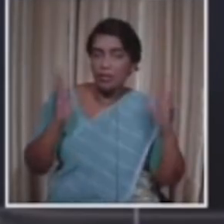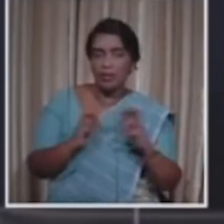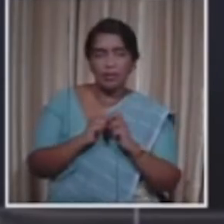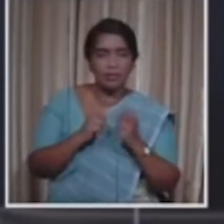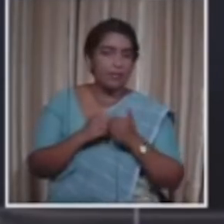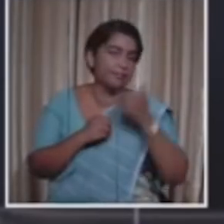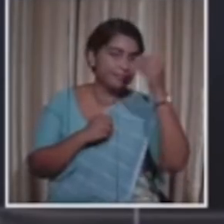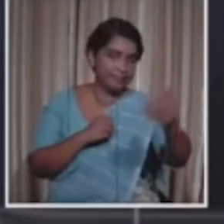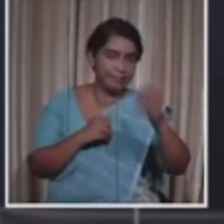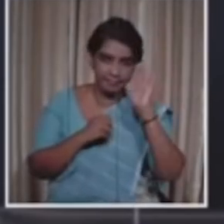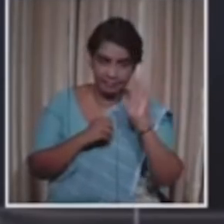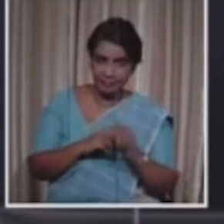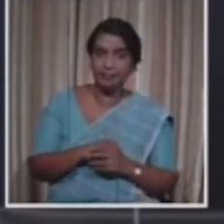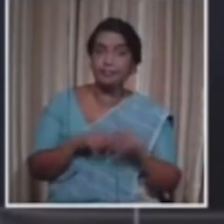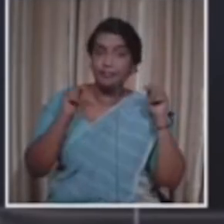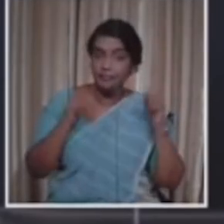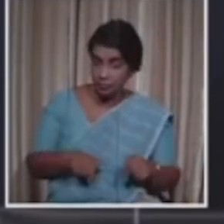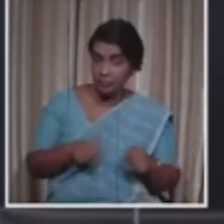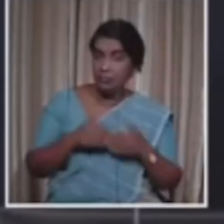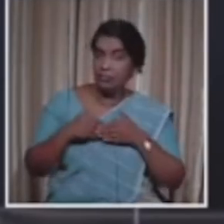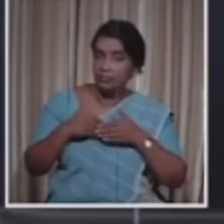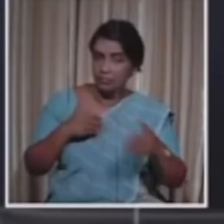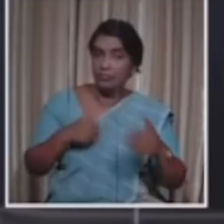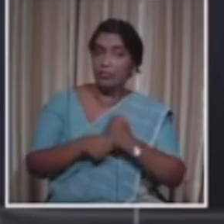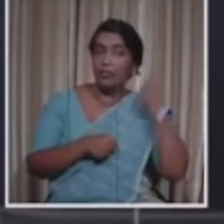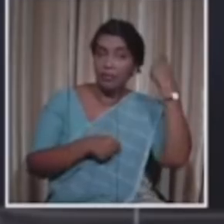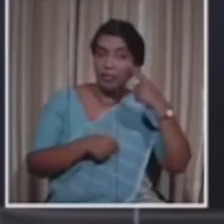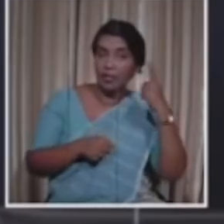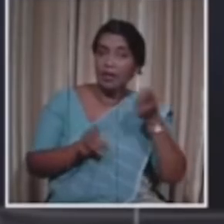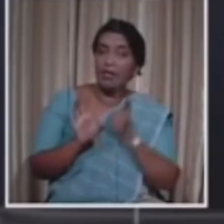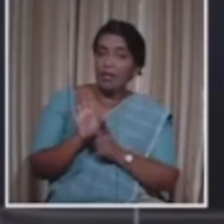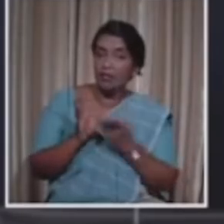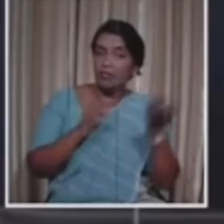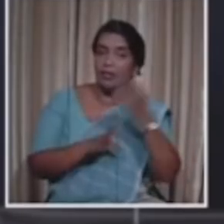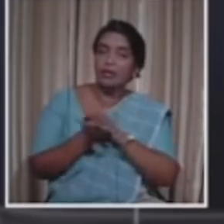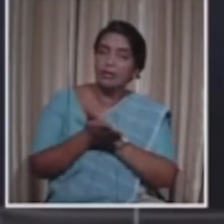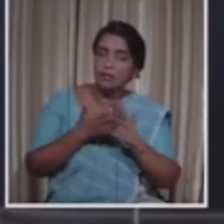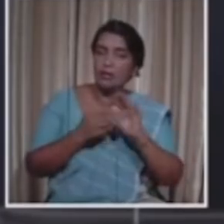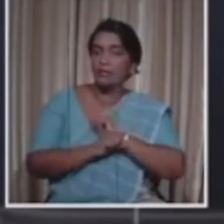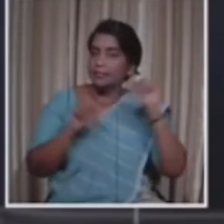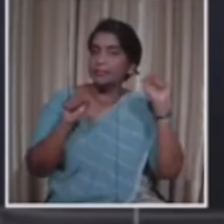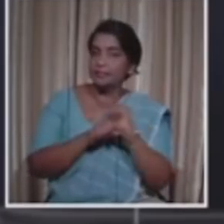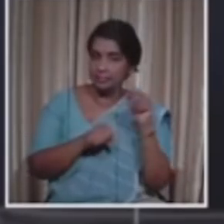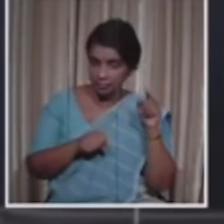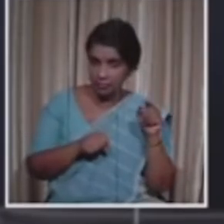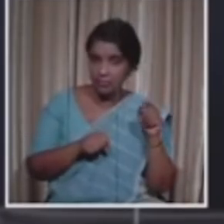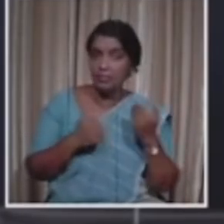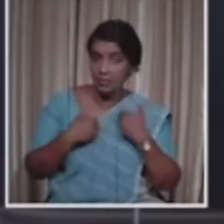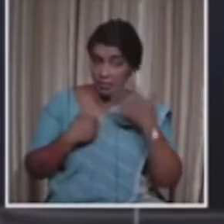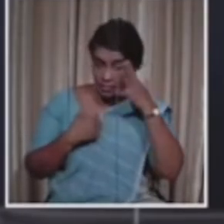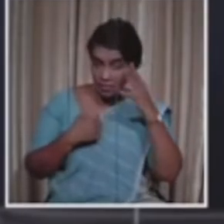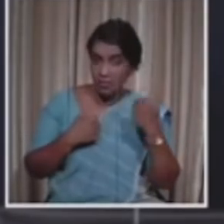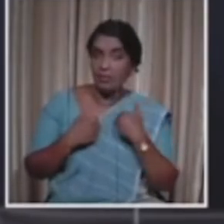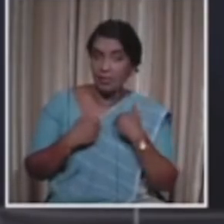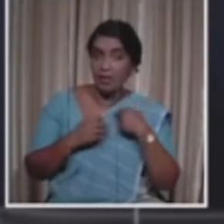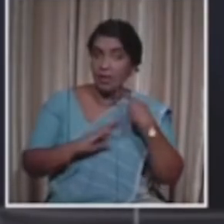ළඟදිම යනවා අපි. අද වෙනතුරු වෝල් ෆේස් පිටියේ හැමතැනමත් සාමකාමී උද්ඝෝෂණ. අපිට මතකයි